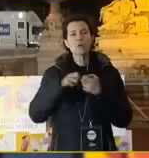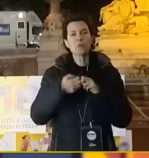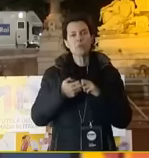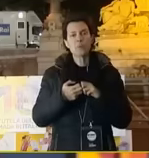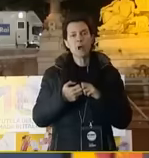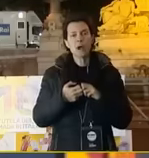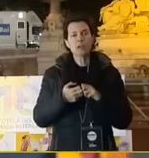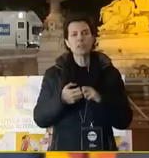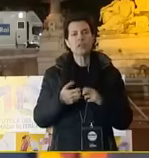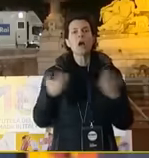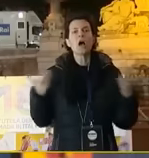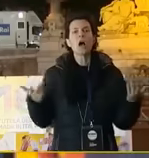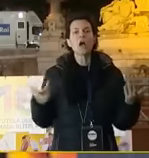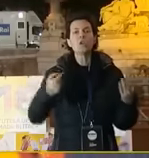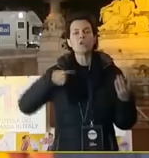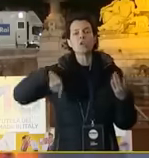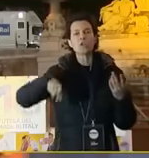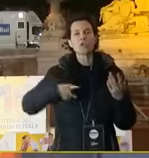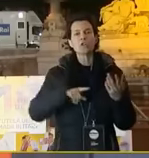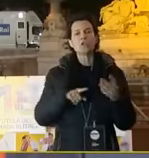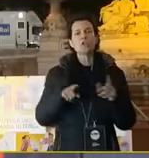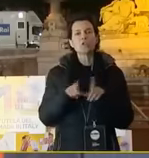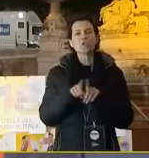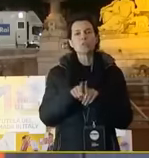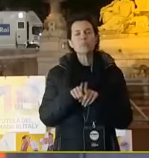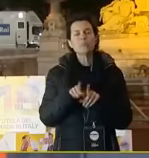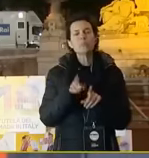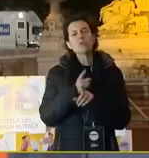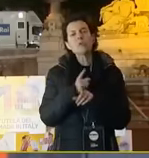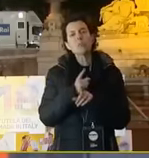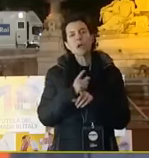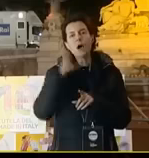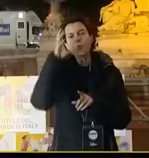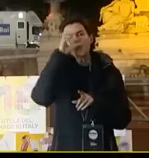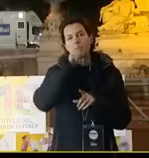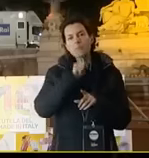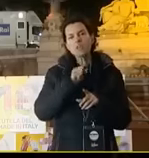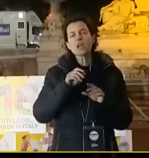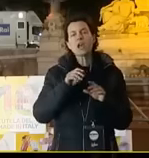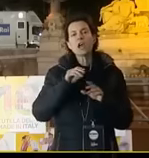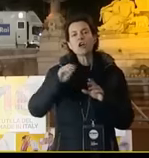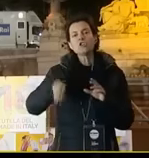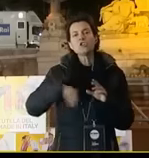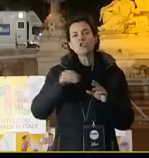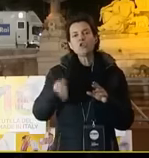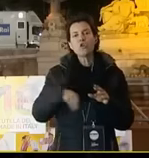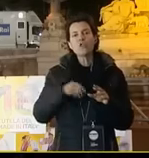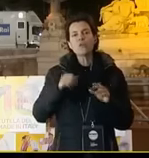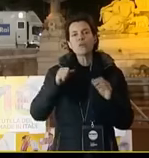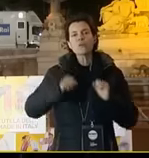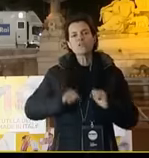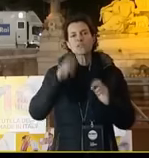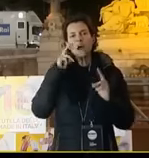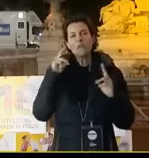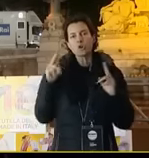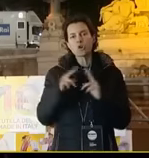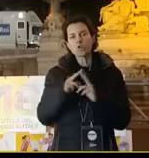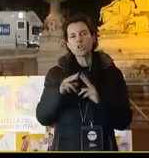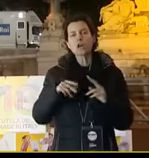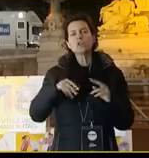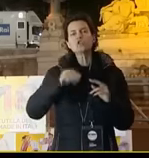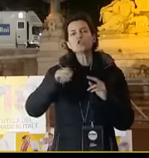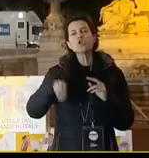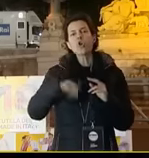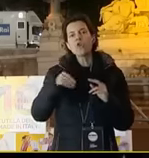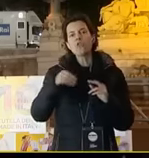fa grandi le persone, e dobbiamo riuscire in quella sofferenza a riunirci per cercare di cambiare. Questo movimento non è nient'altro